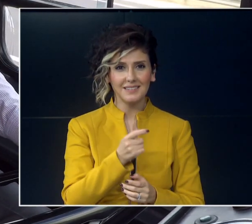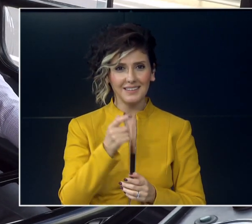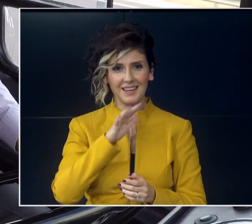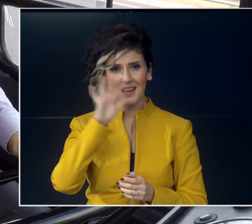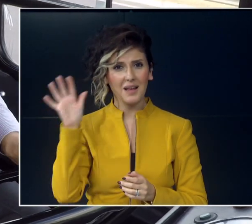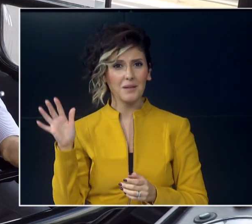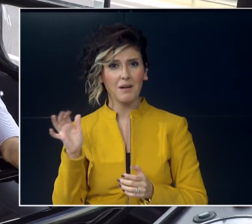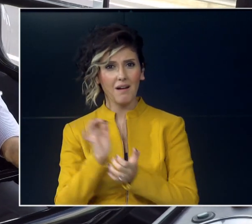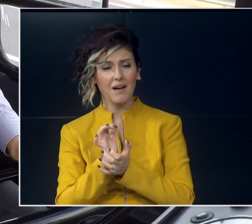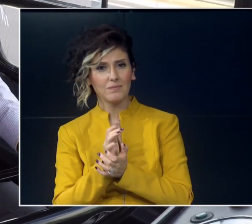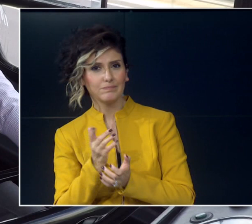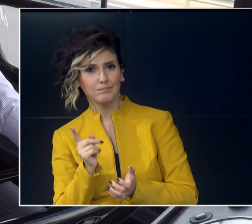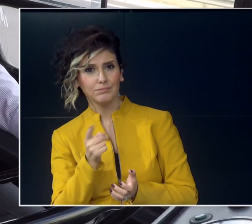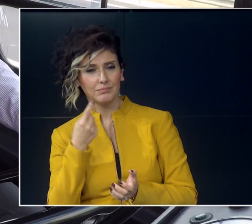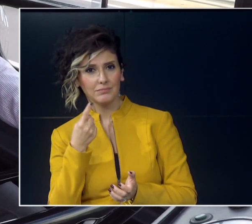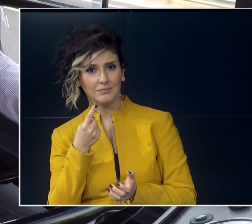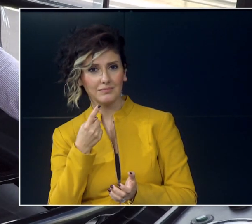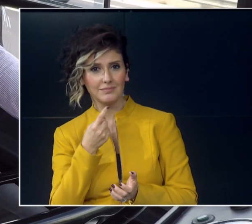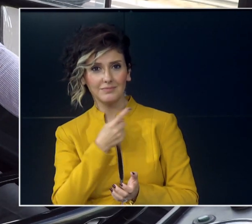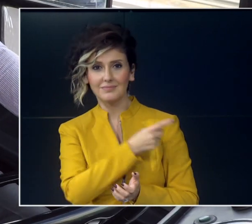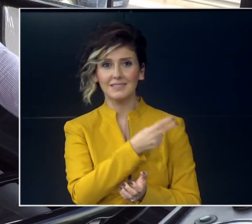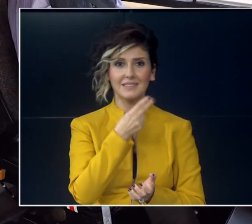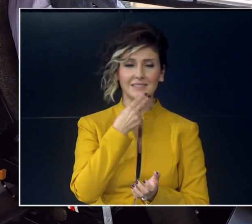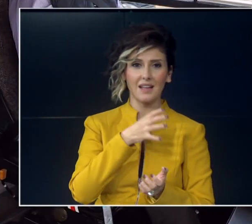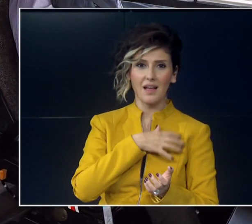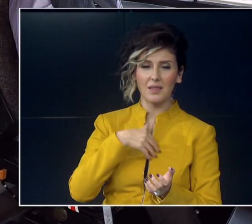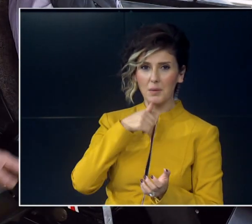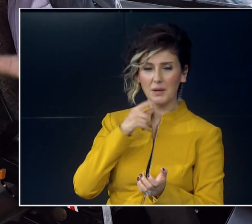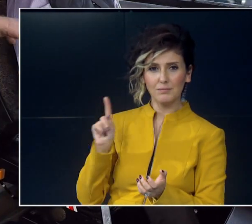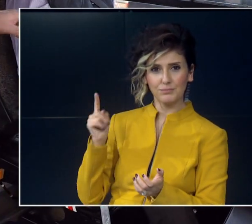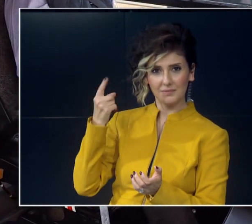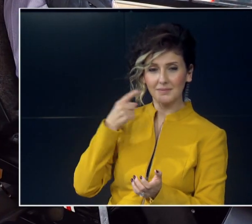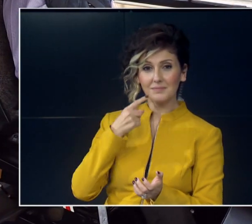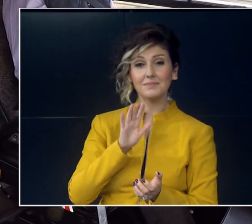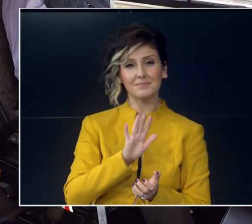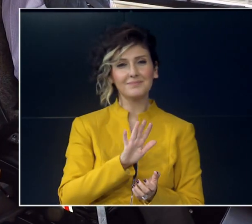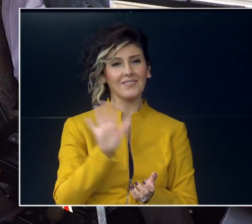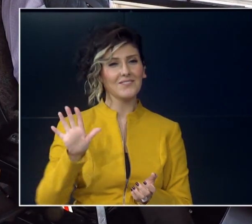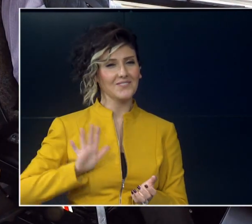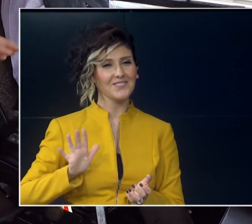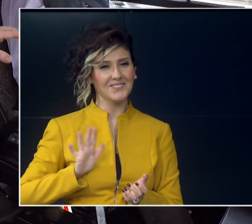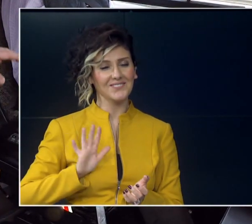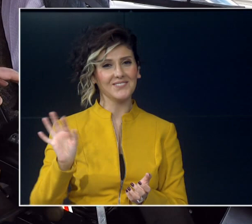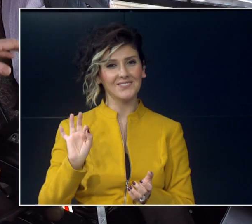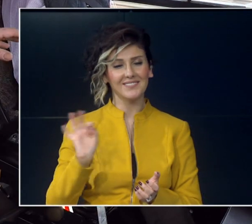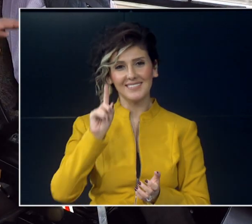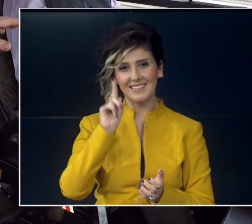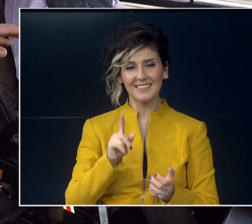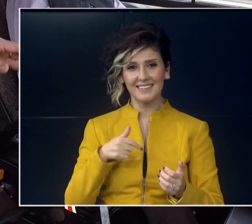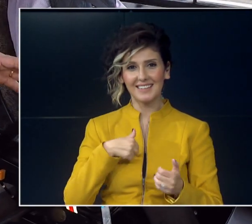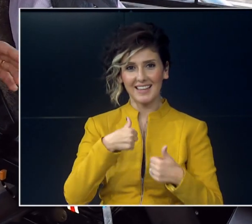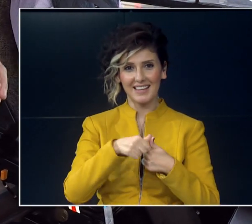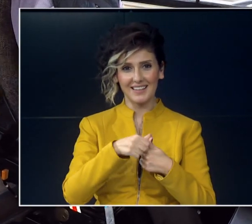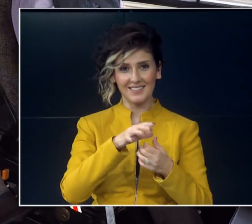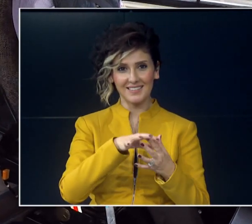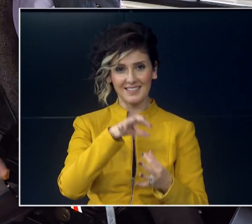Yadırgadılar mı? Yok Gonca yani. Gonca Hanım'ın annesi, babası. Hiçbir sıkıntı yok. Ha, böyle bir şey var. İlk dönemde benim